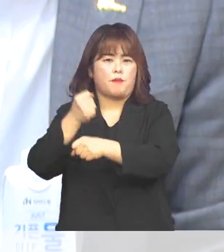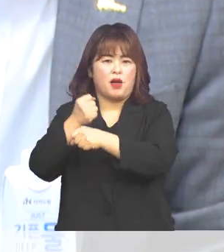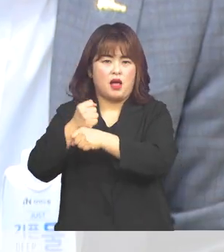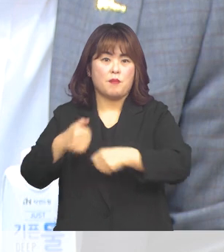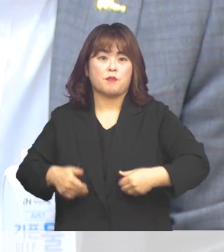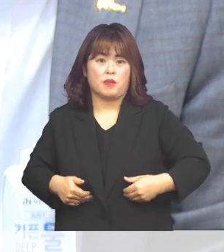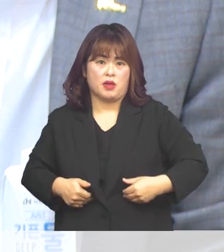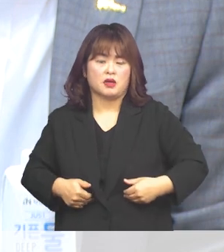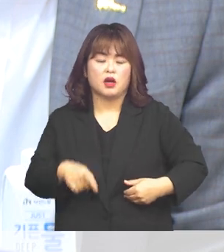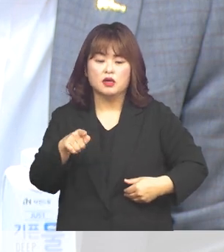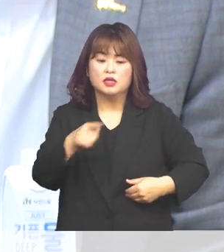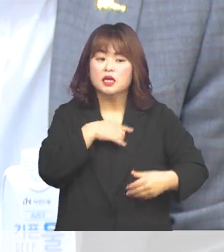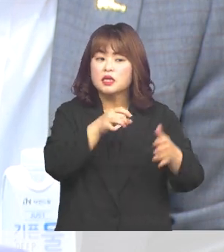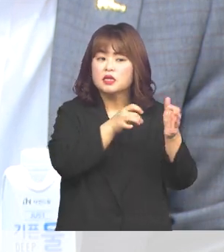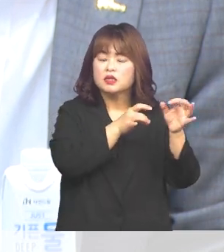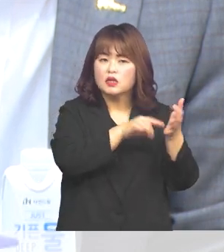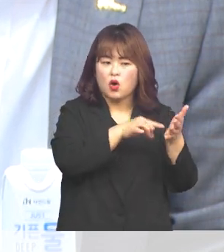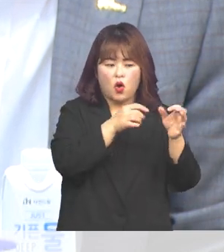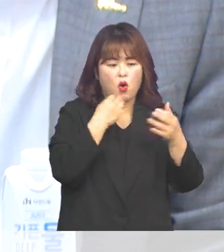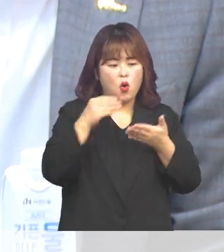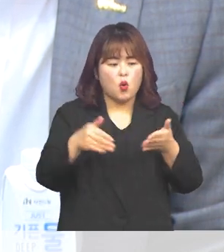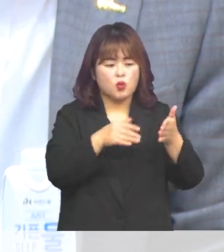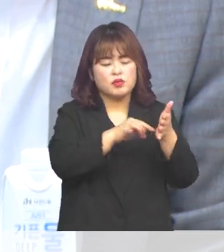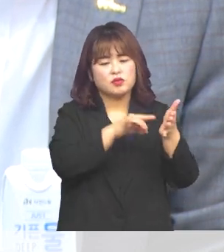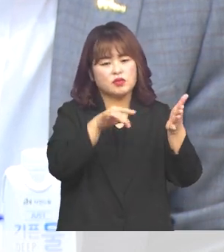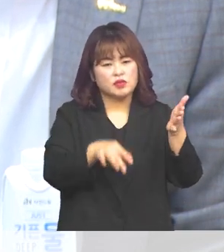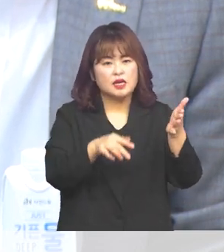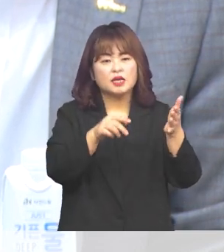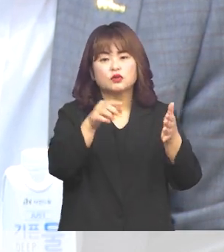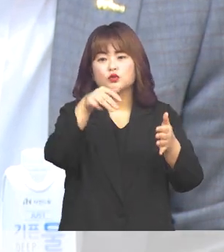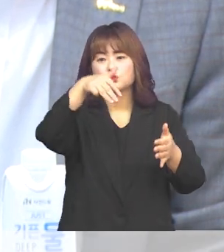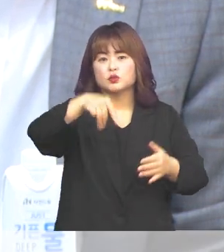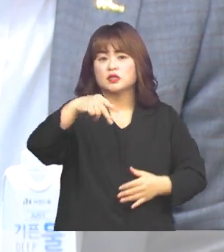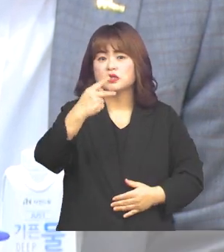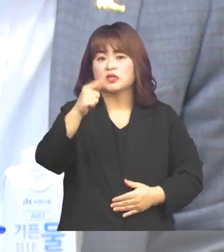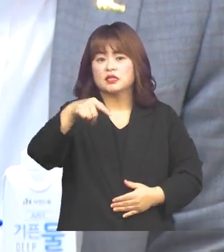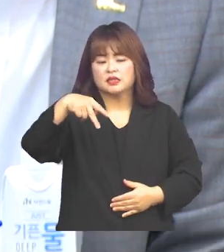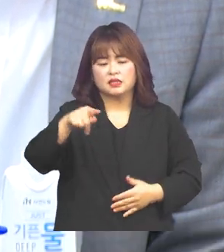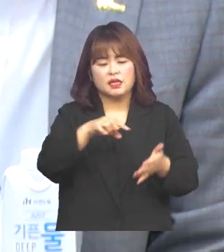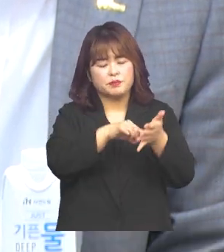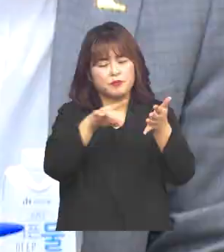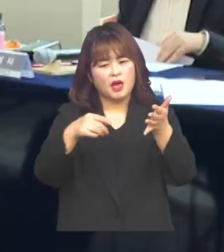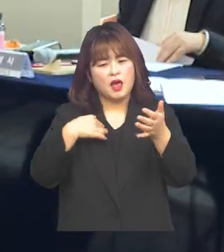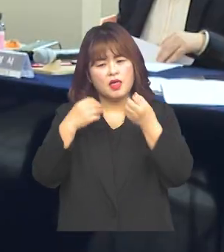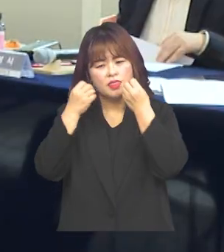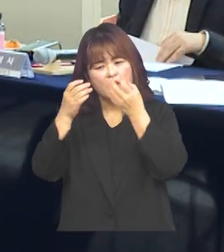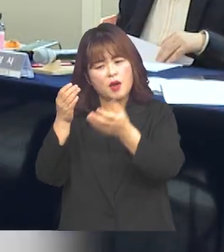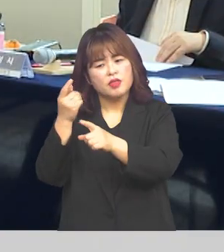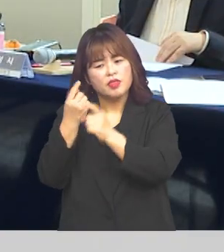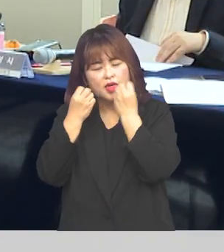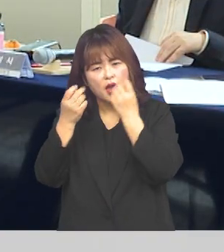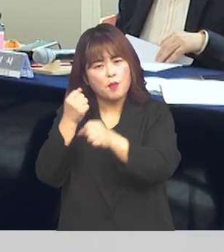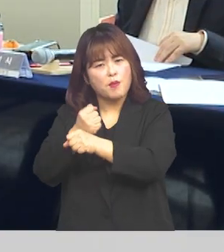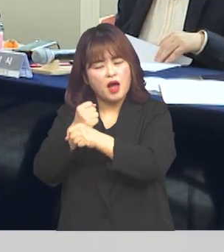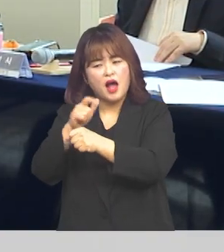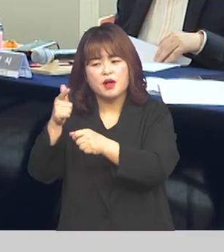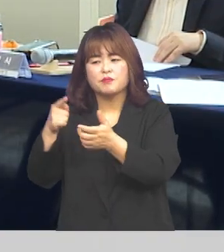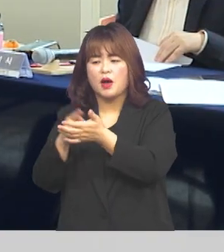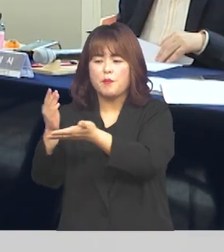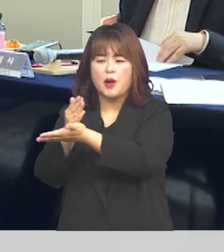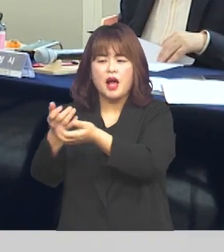기반이 필수라며 경기도 세입인 취득세를 특례시의 새로운 세목으로 신설하거나 세입을 나누는